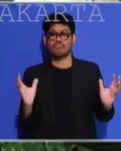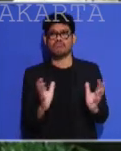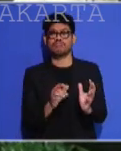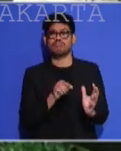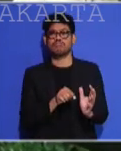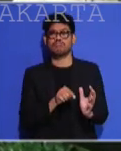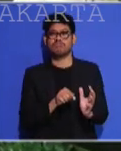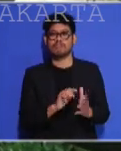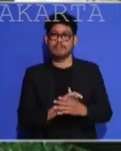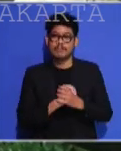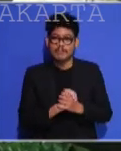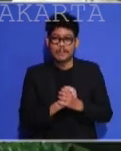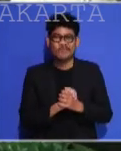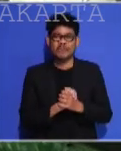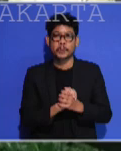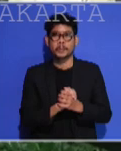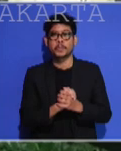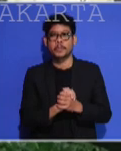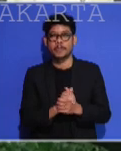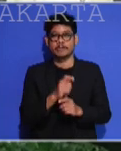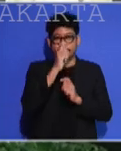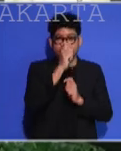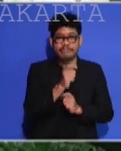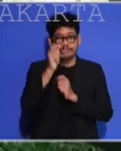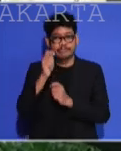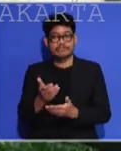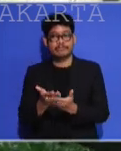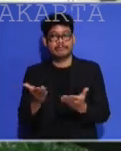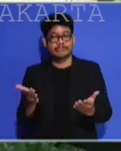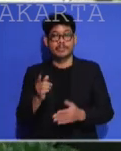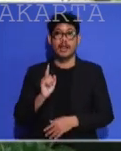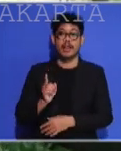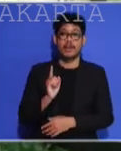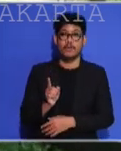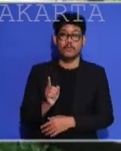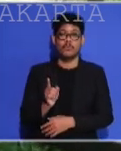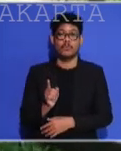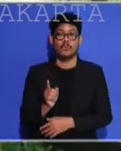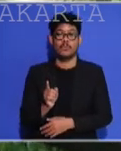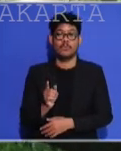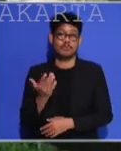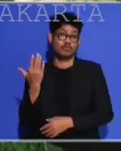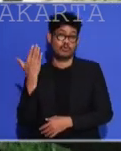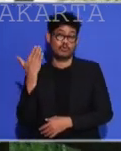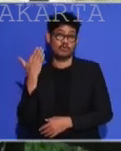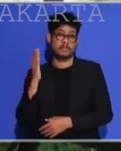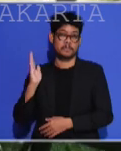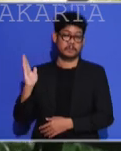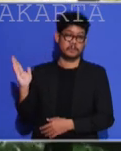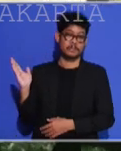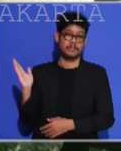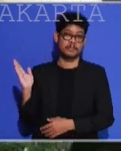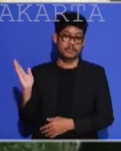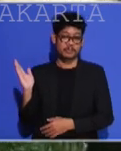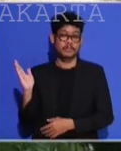saiyek saekoproyo. Nek jaman Buddha adalah umat Siddhartha Gautama. Nggih. Dadi kagem